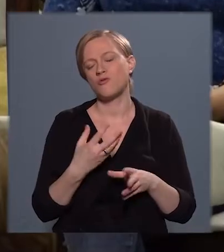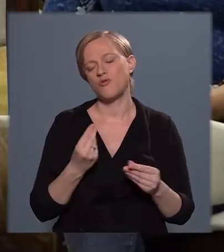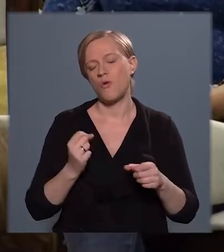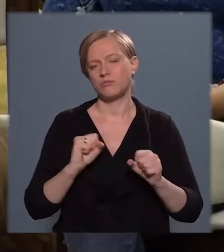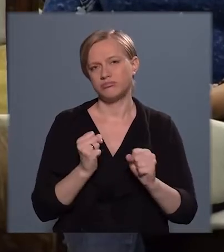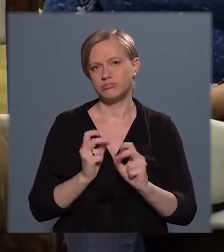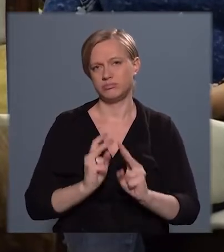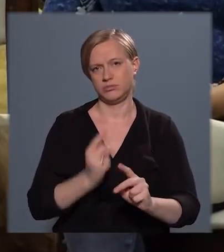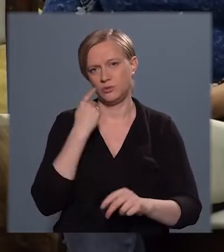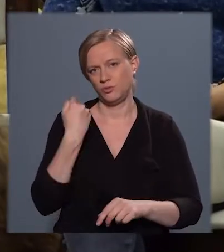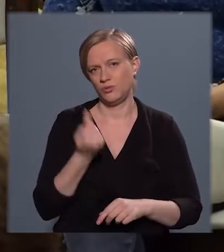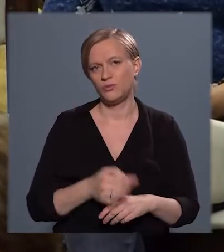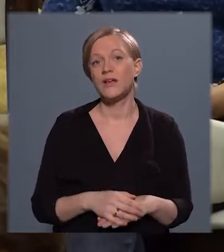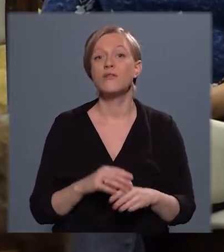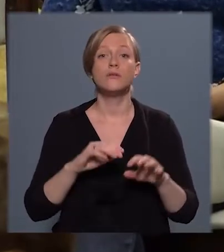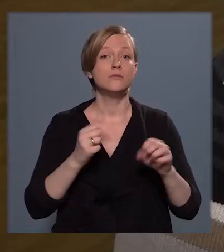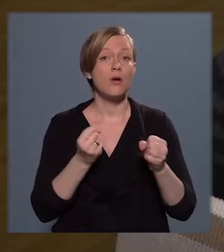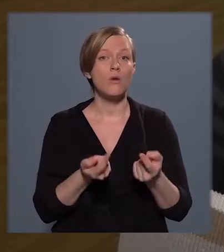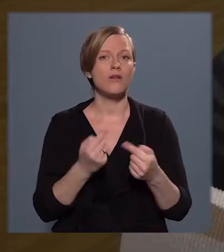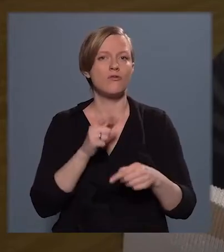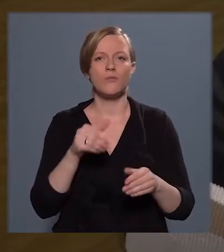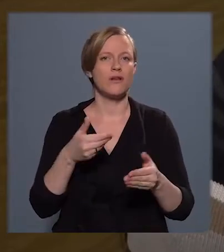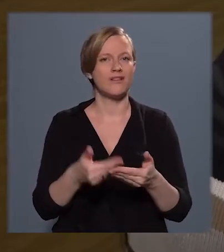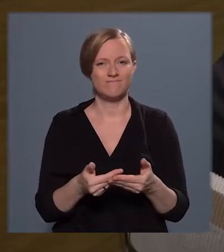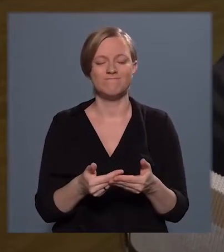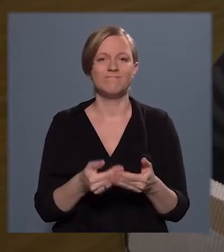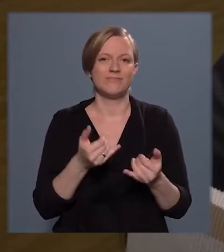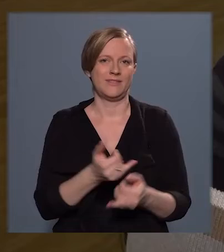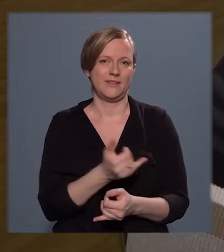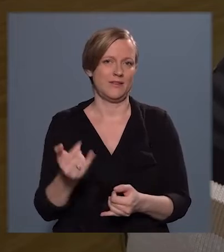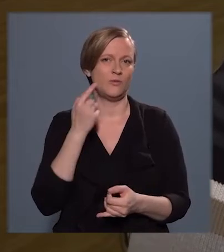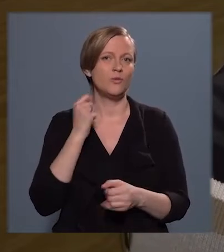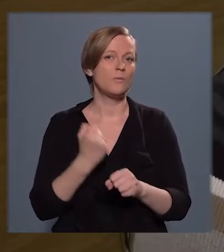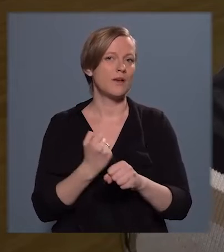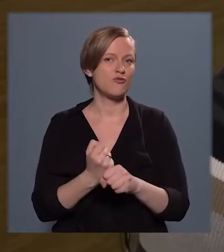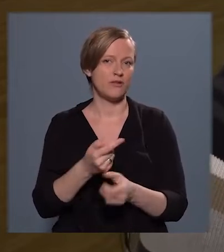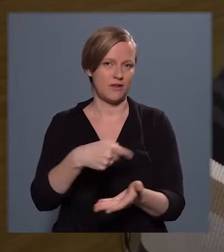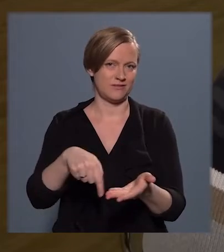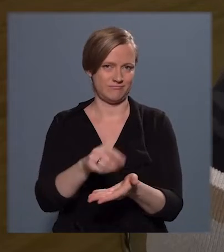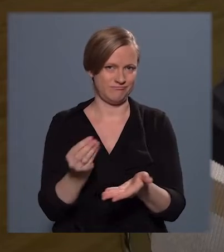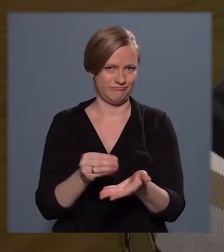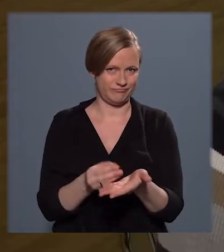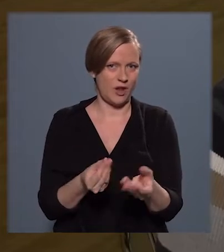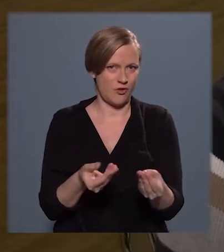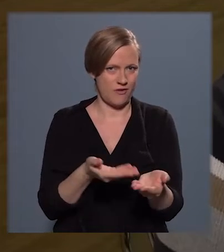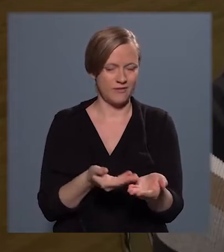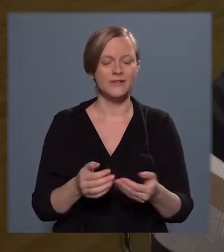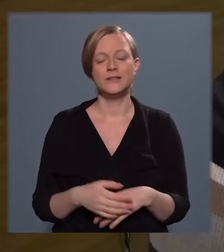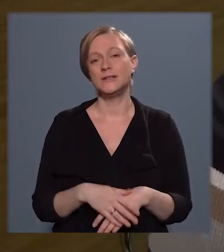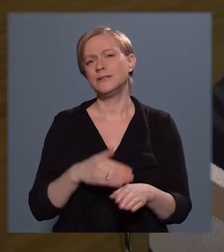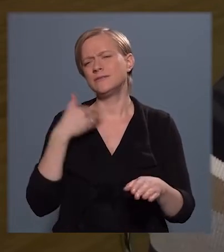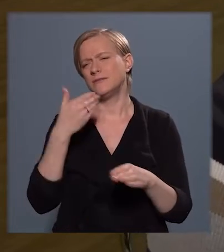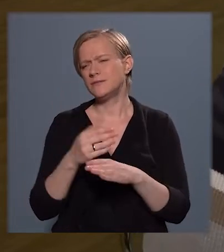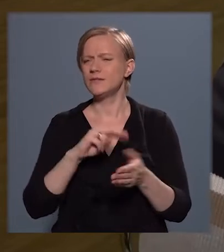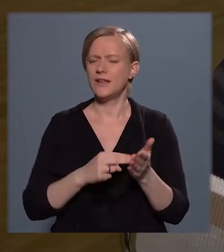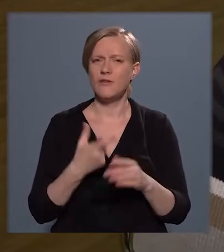gyakoroljunk, és a gyakorlásokból lett az, hogy végül is idén mi meg tudtunk csinálni egy hanganyagot, amit már régóta terveztünk, de